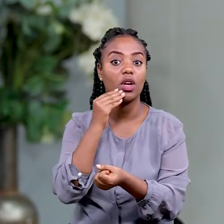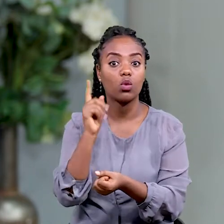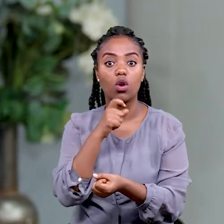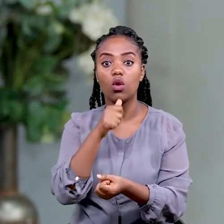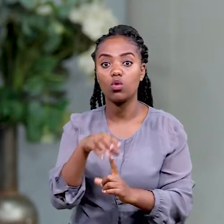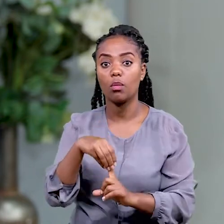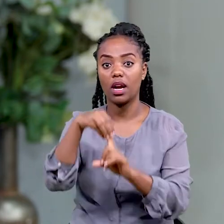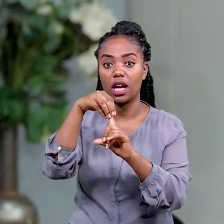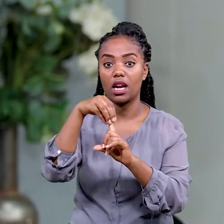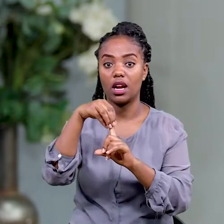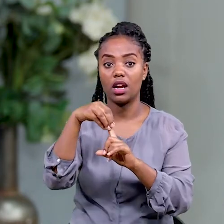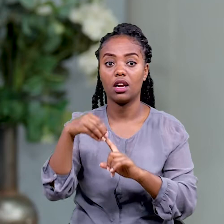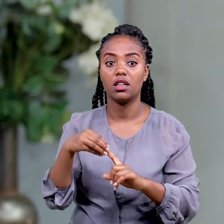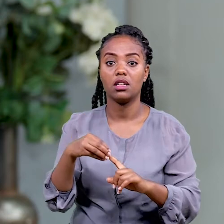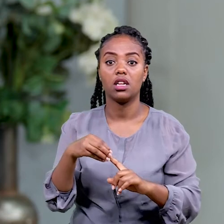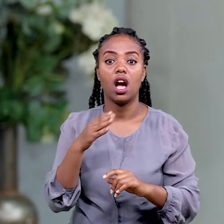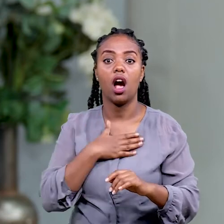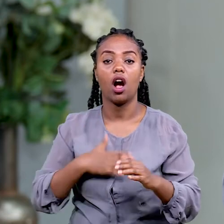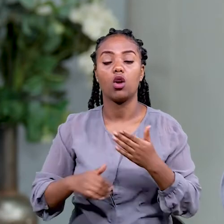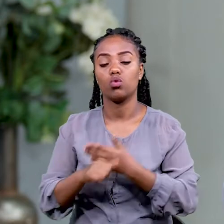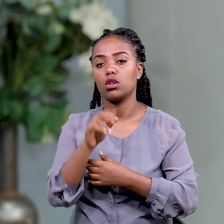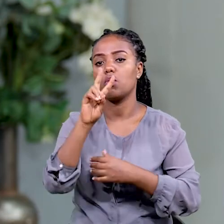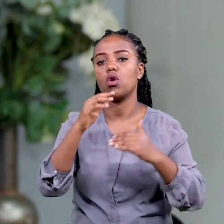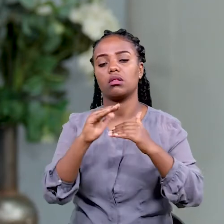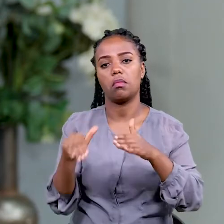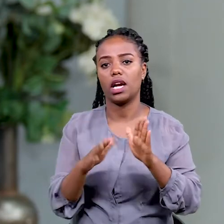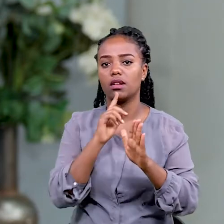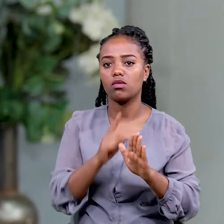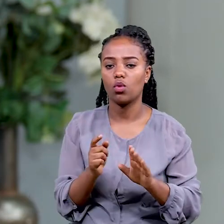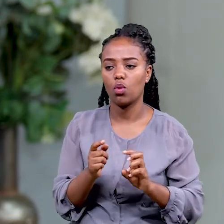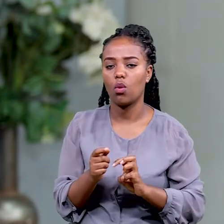በስተቀር የነበሩ አካል ጉዳት በሁለት መንገድ ነው።